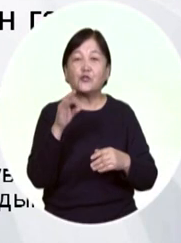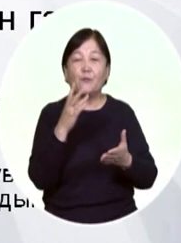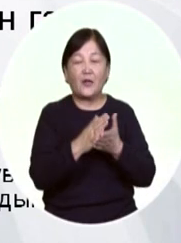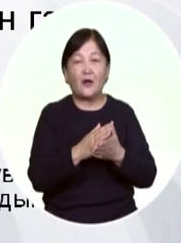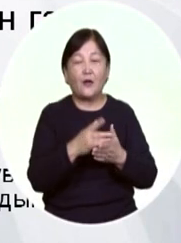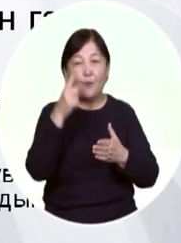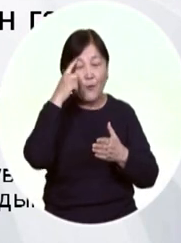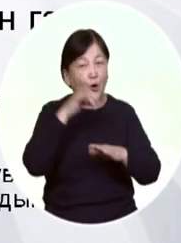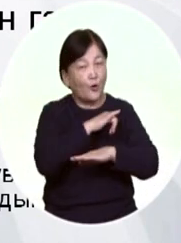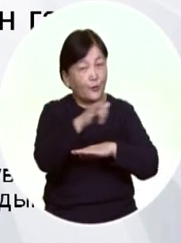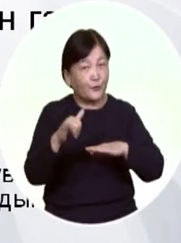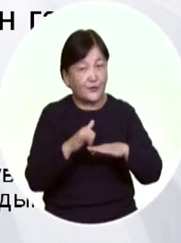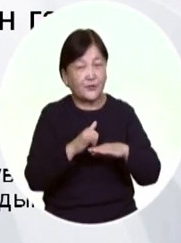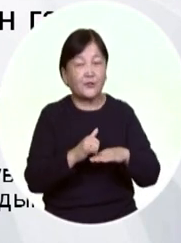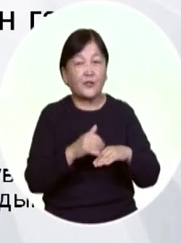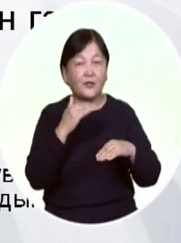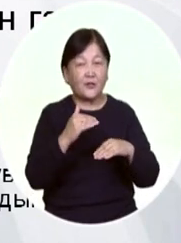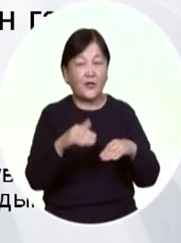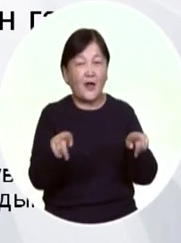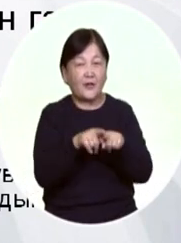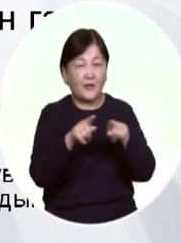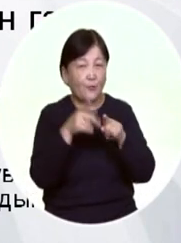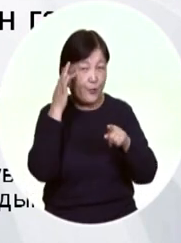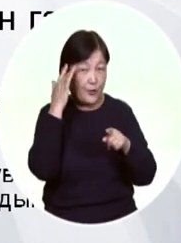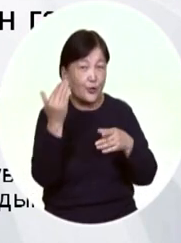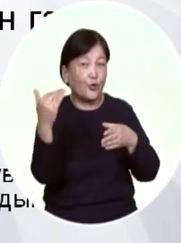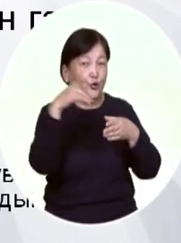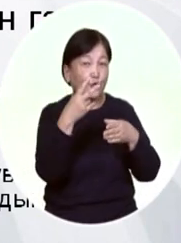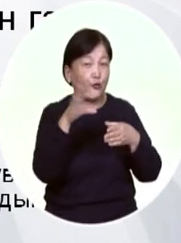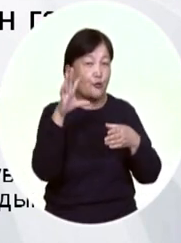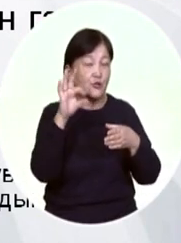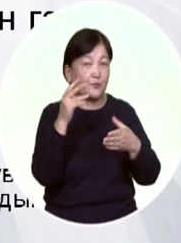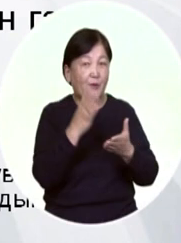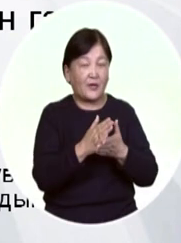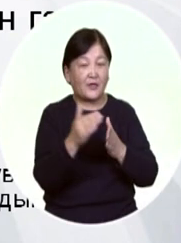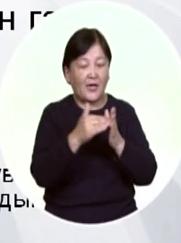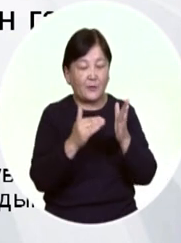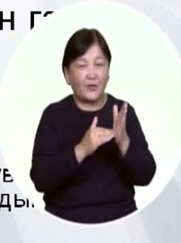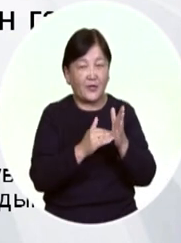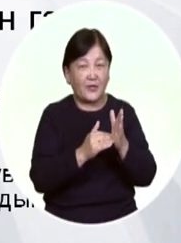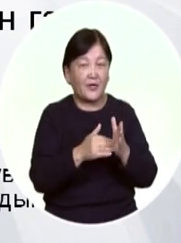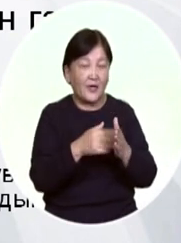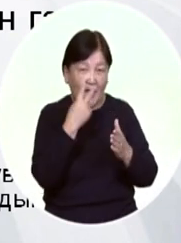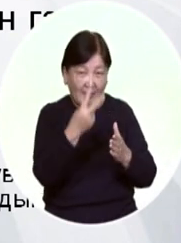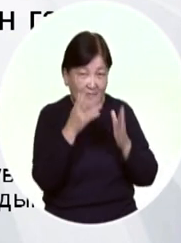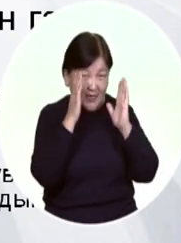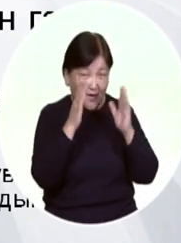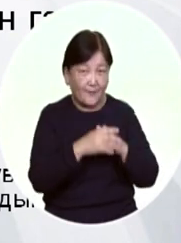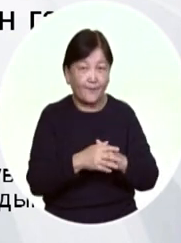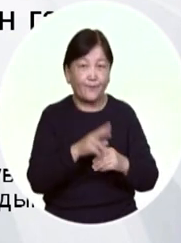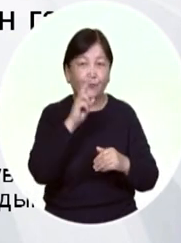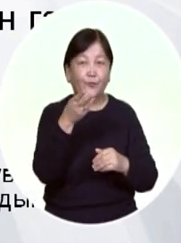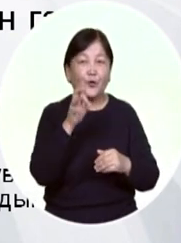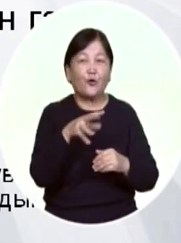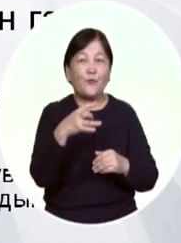хөгжлийн чиг баримжаагаар хөгжүүлэх гэсэн бодлого нөлөөлсөн гэж. Тэгвэл энэ дээр нэг тайлбар хийсэнийг анзаараарай. Комитетийн гэдэг